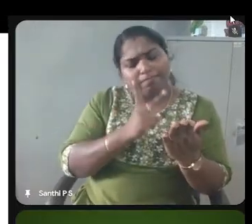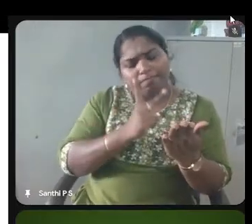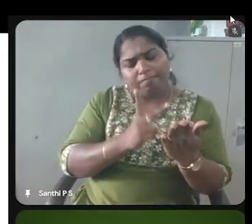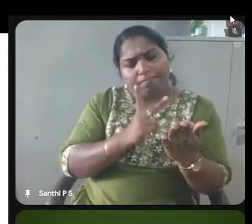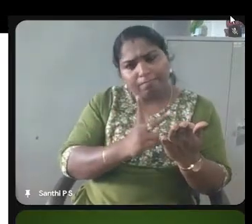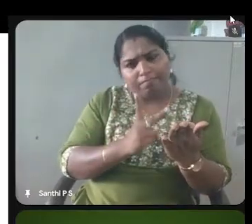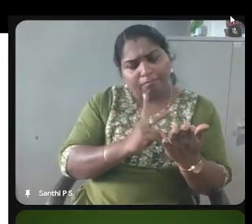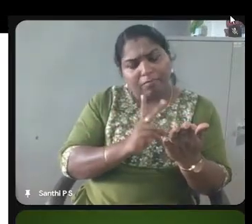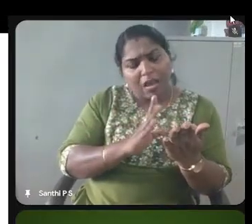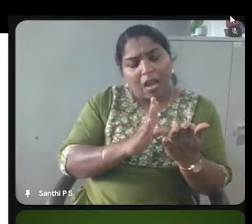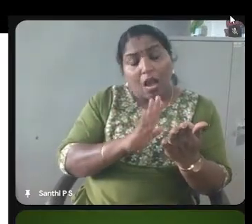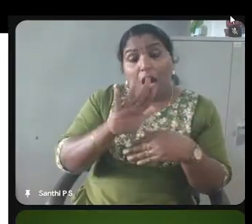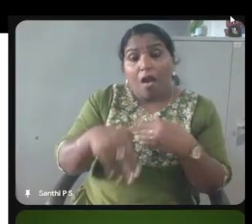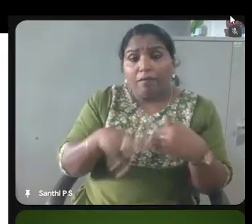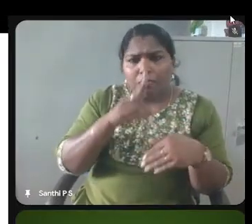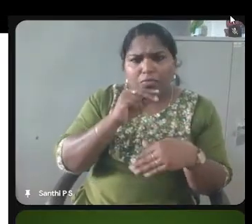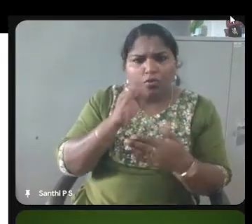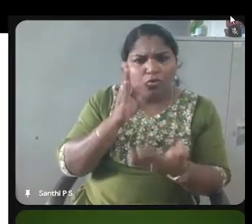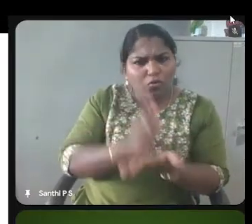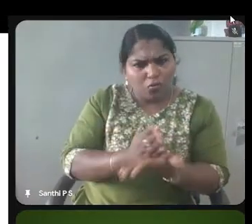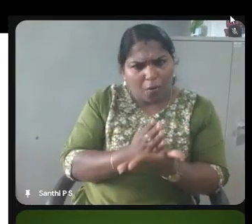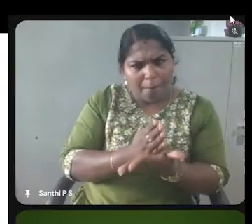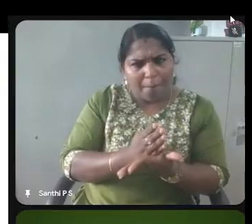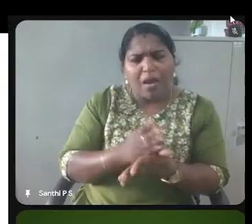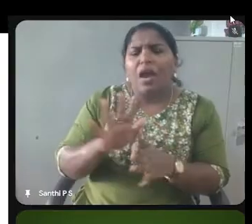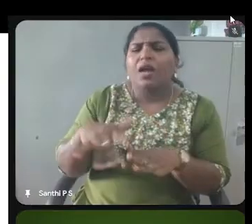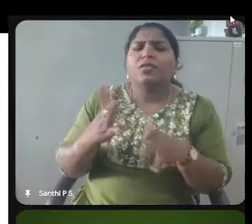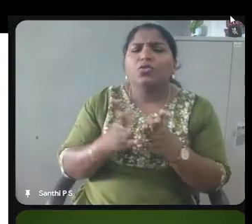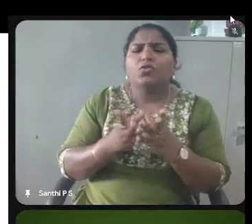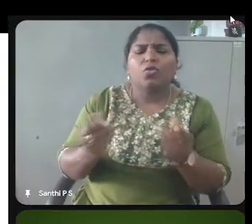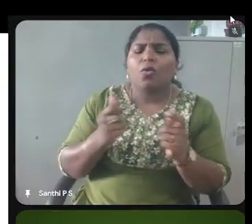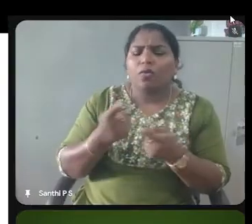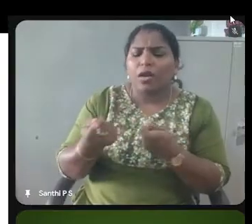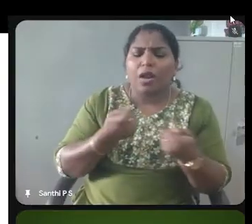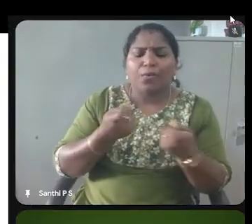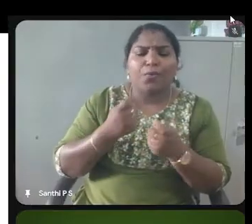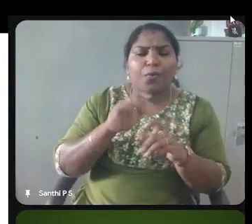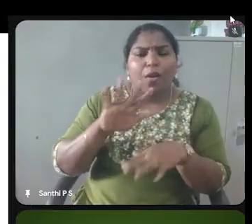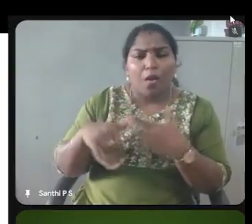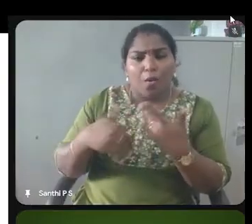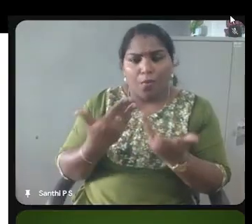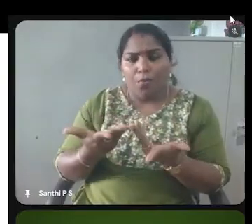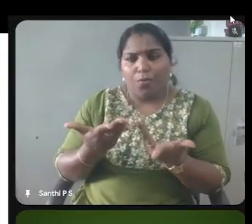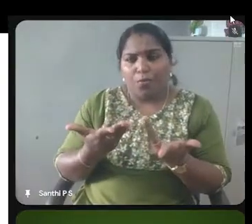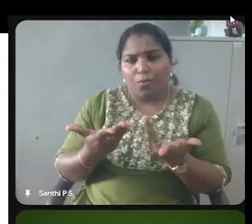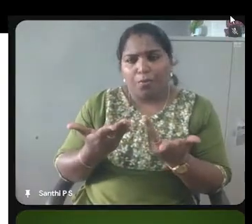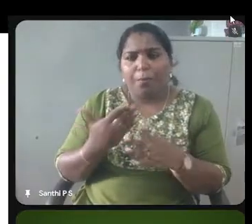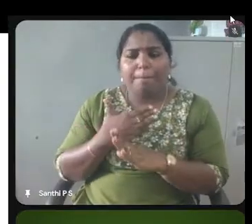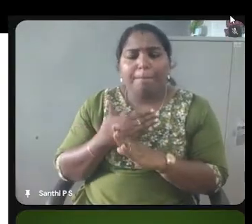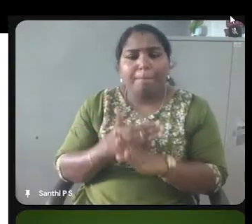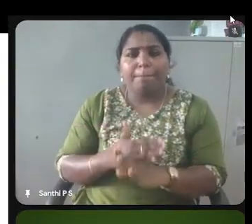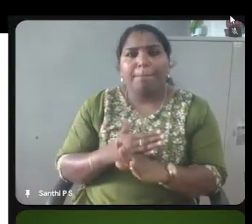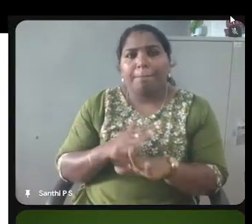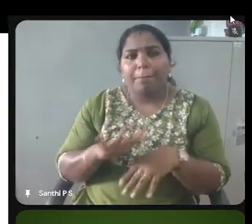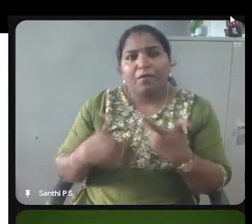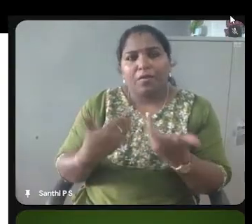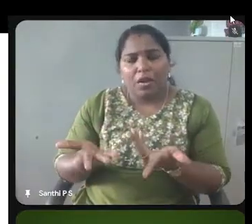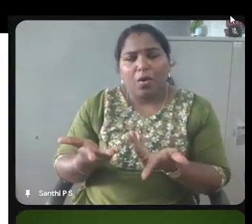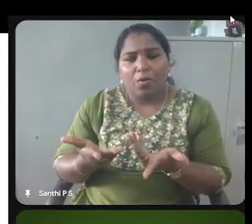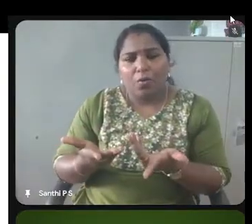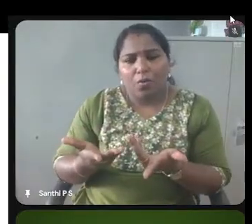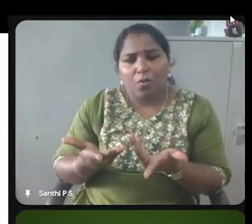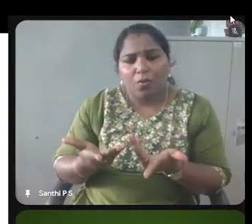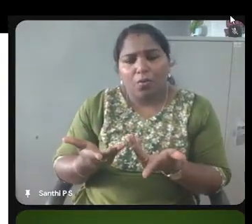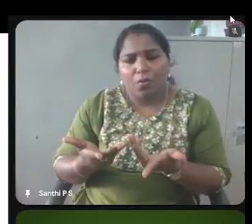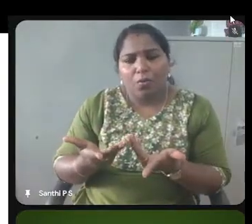നിൽക്കുന്നു പാരന്റ്സ് പറഞ്ഞ് കേട്ടിട്ടുണ്ട്. അപ്പൊ അതിനെ നമുക്ക് എങ്ങനെയൊക്കെ കൺട്രോൾ ചെയ്യാൻ പറ്റും? അതായത് ഒരു റിഗ്രഷൻ സംഭവിച്ച കുഞ്ഞിന് നമ്മൾ പിന്നീട് സ്ക്രീൻ ടൈം